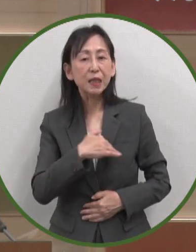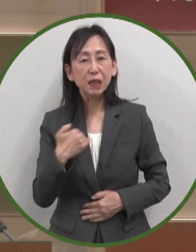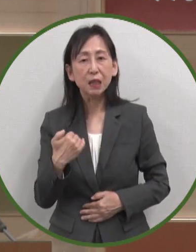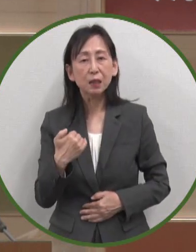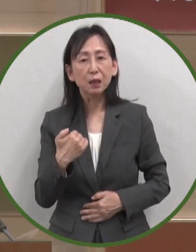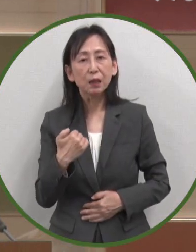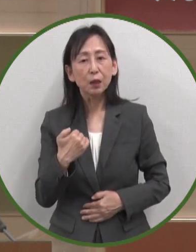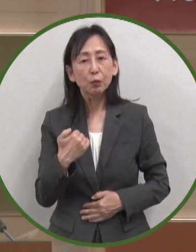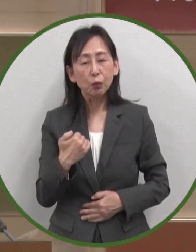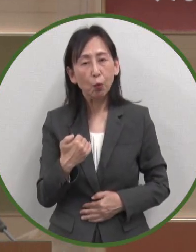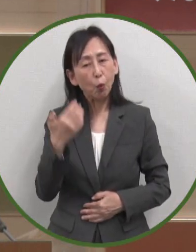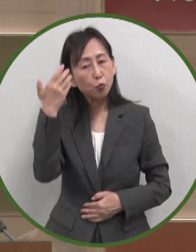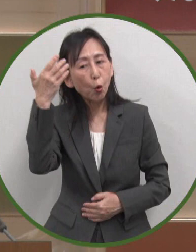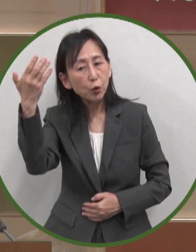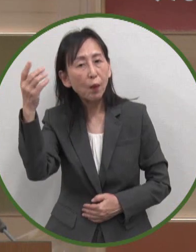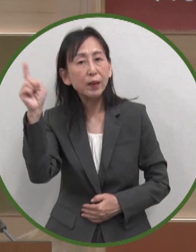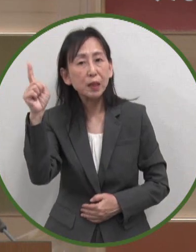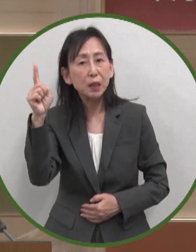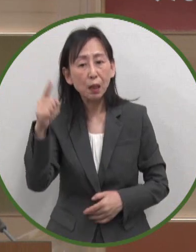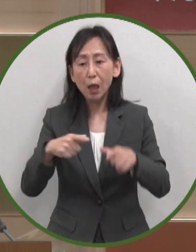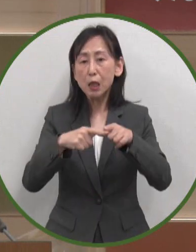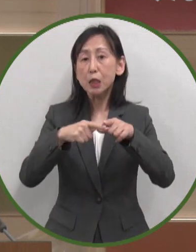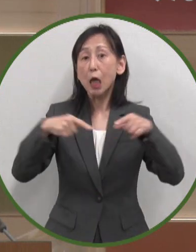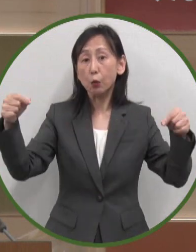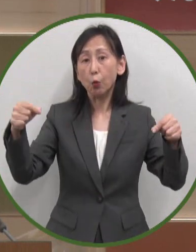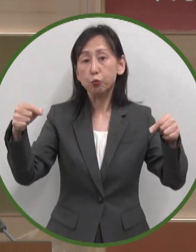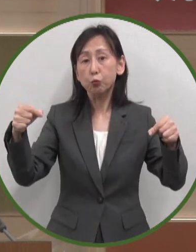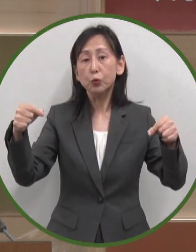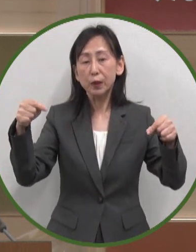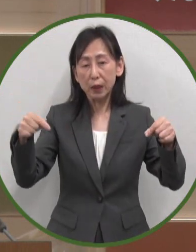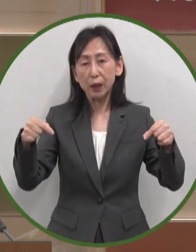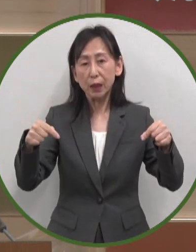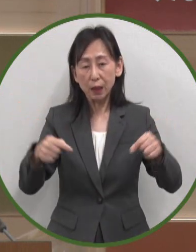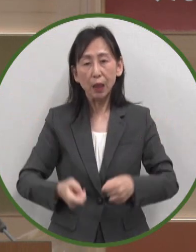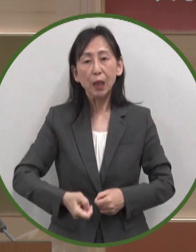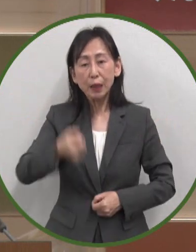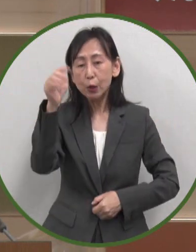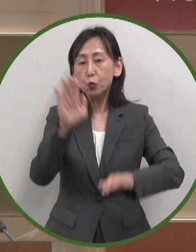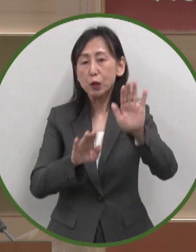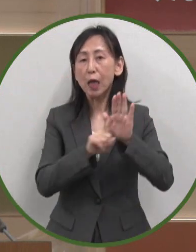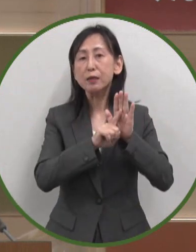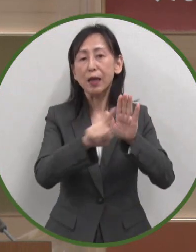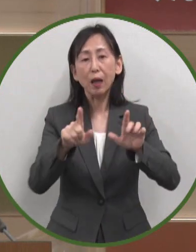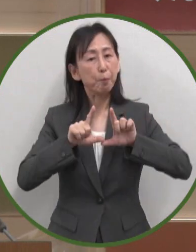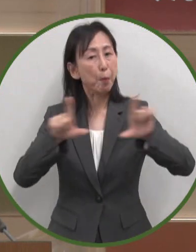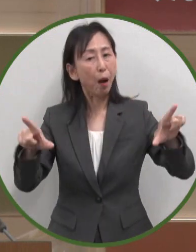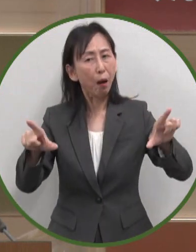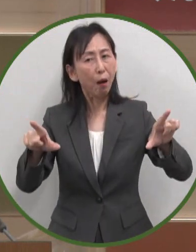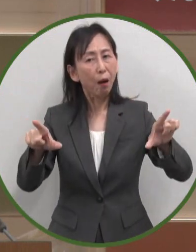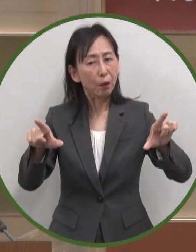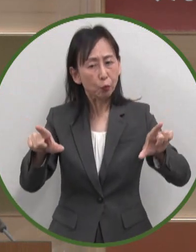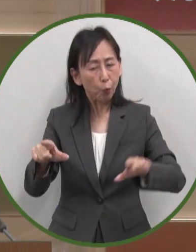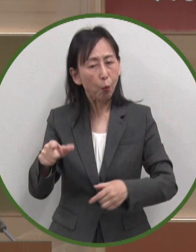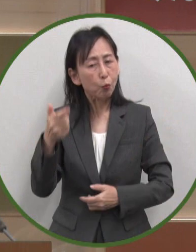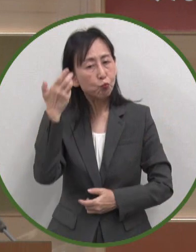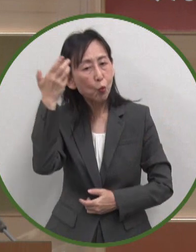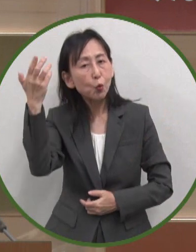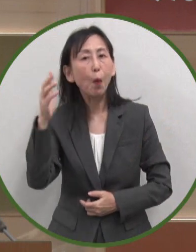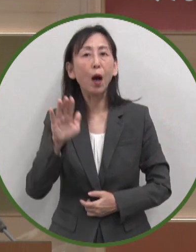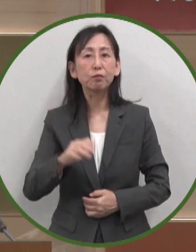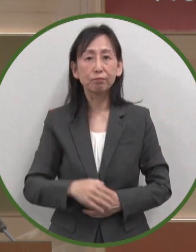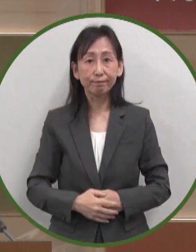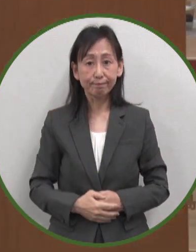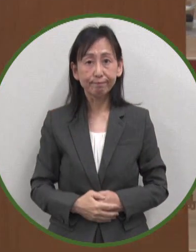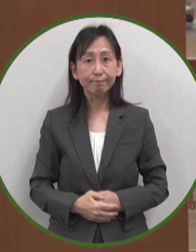に緊急事態宣言が出るかもしれないということはですね、念頭において考えております。